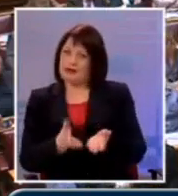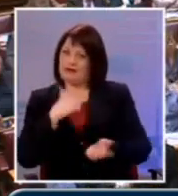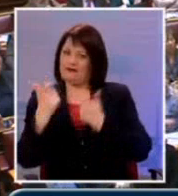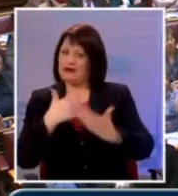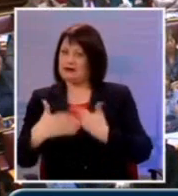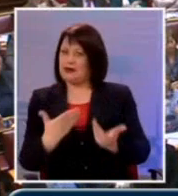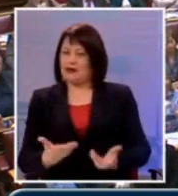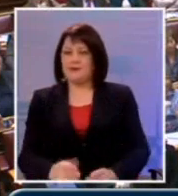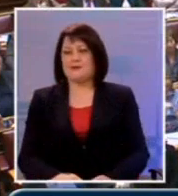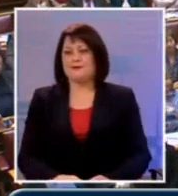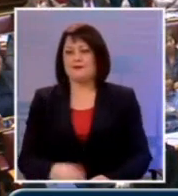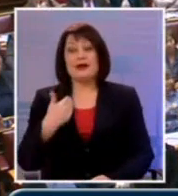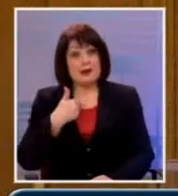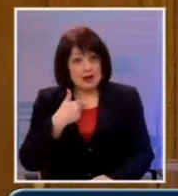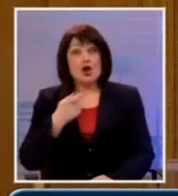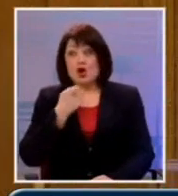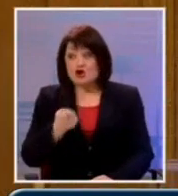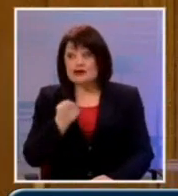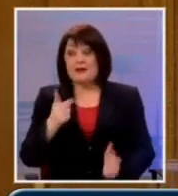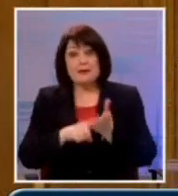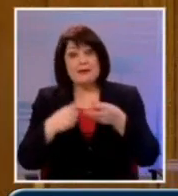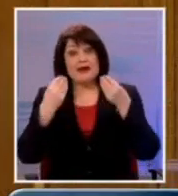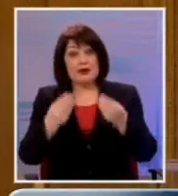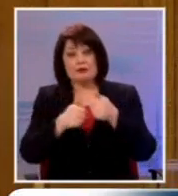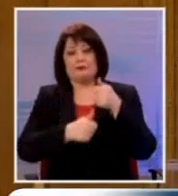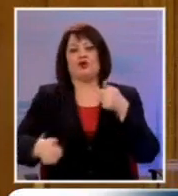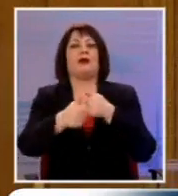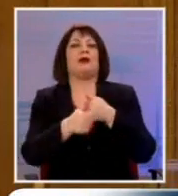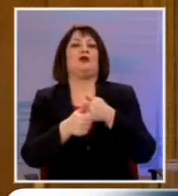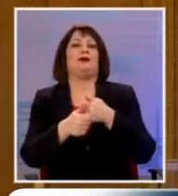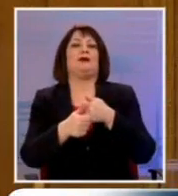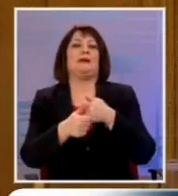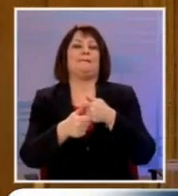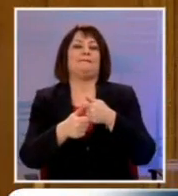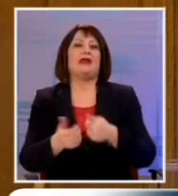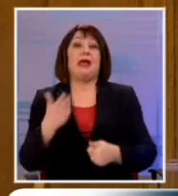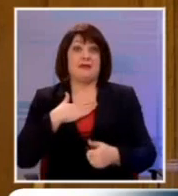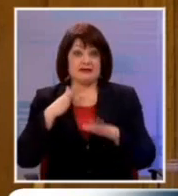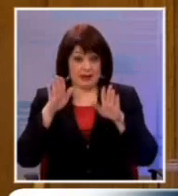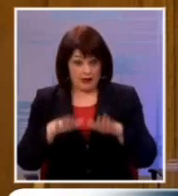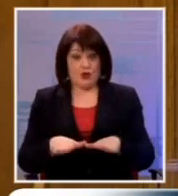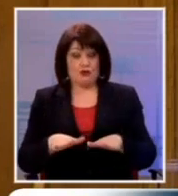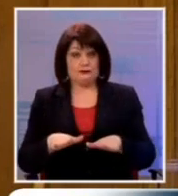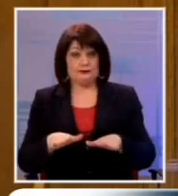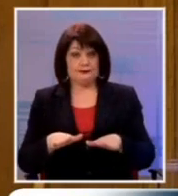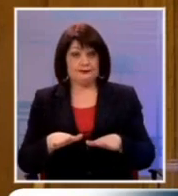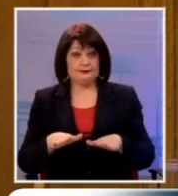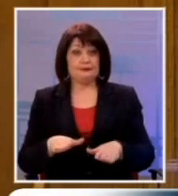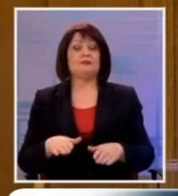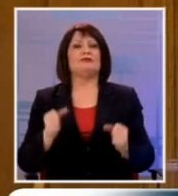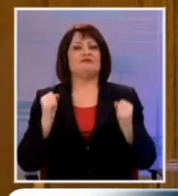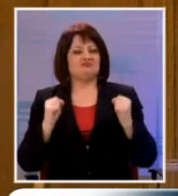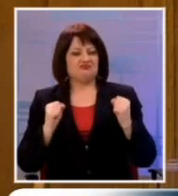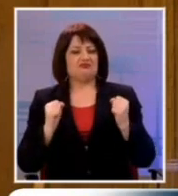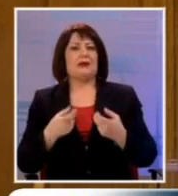αυτούς χρωστάμε εμείς. Και είναι για μας προτεραιότητα. Είμαστε εδώ, είμαστε όρθιοι,